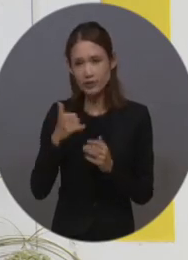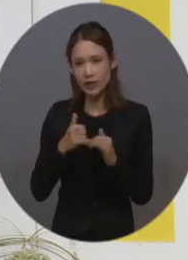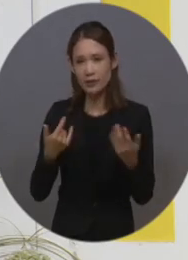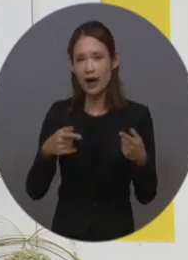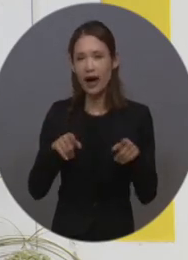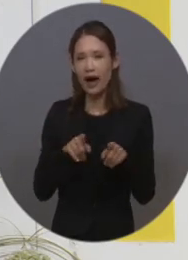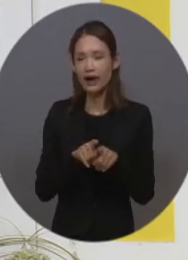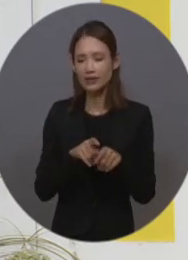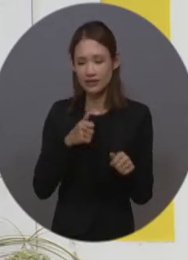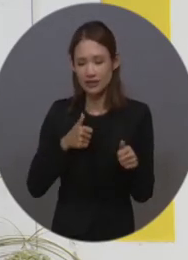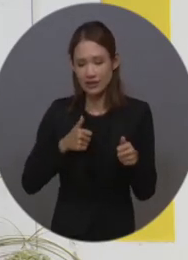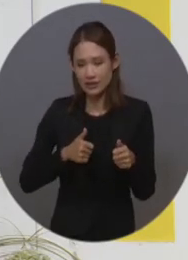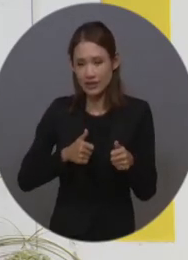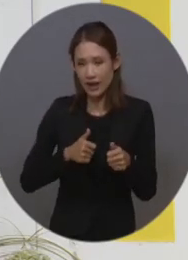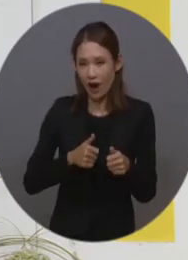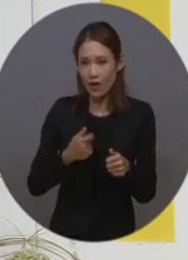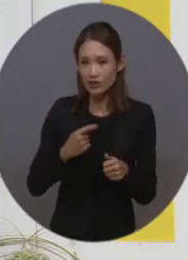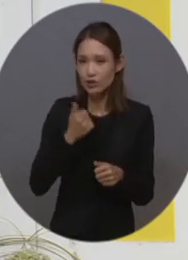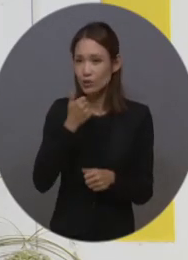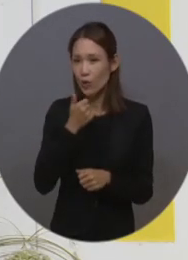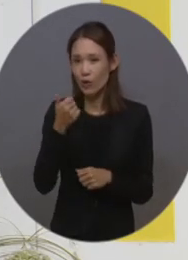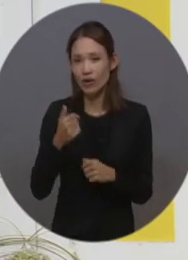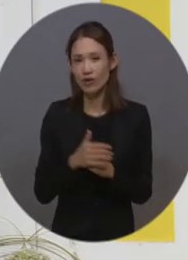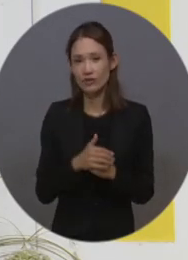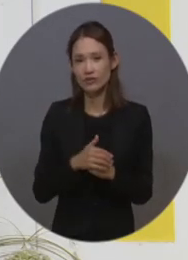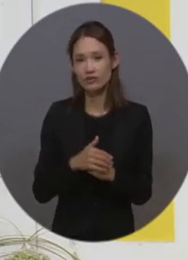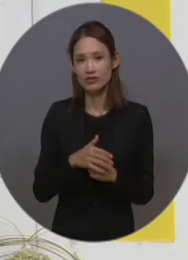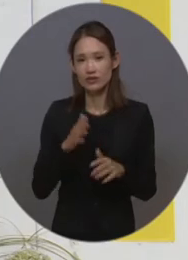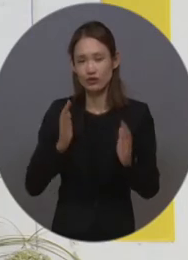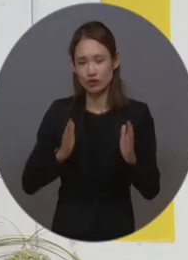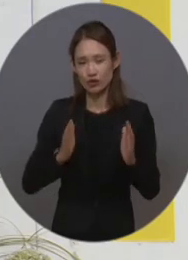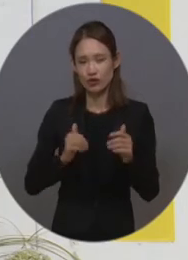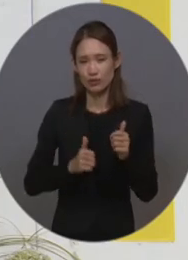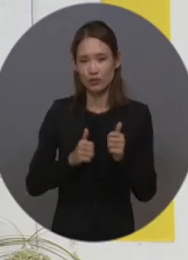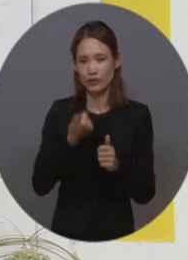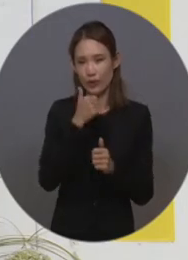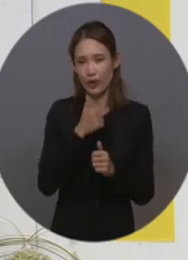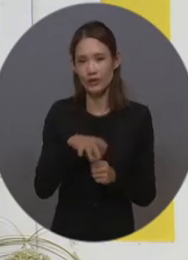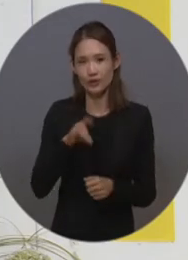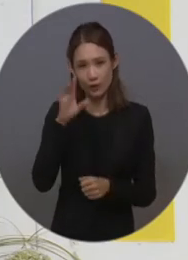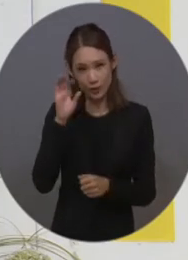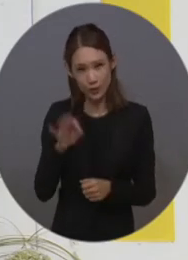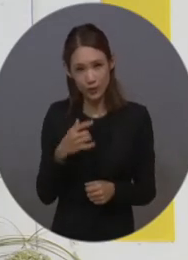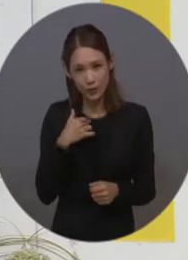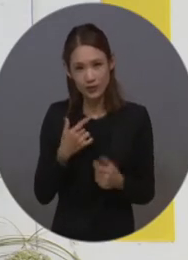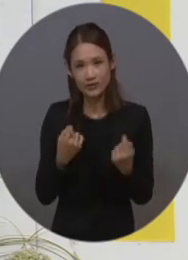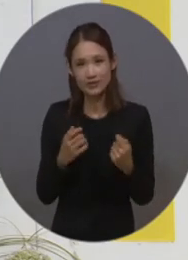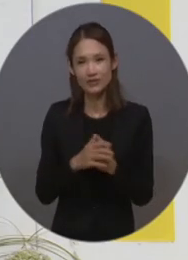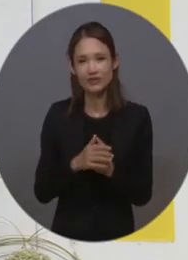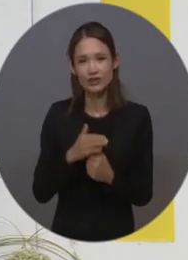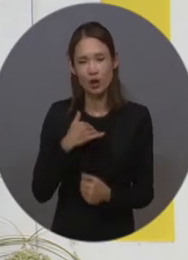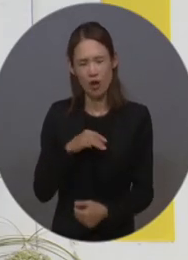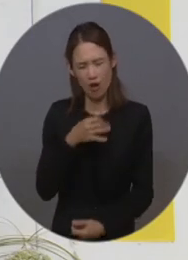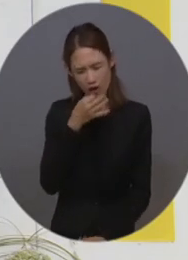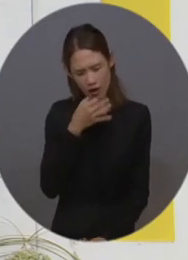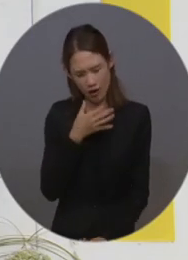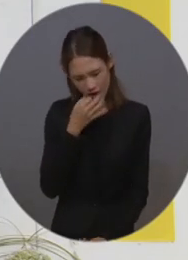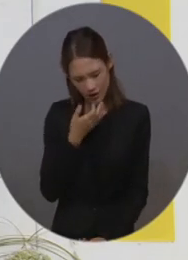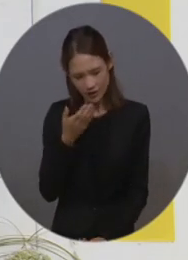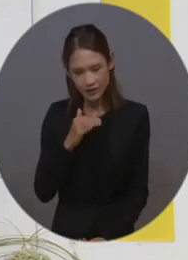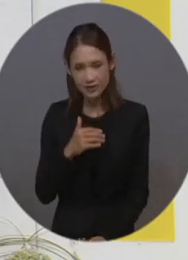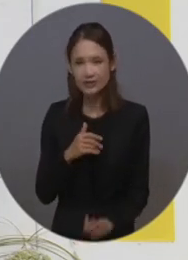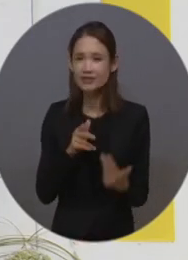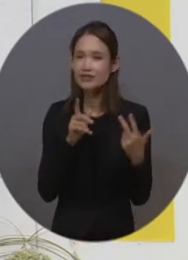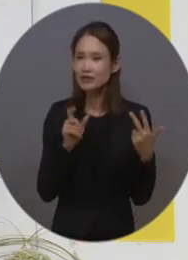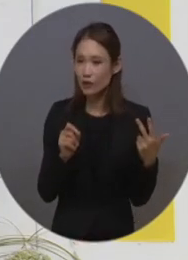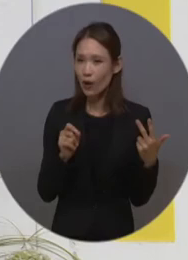통역을 하는데 네. 뛰면서 통역하는 건 자기도 처음 본 것 같아요. 그러니까 저도 힘들었어요. 아, 힘드셨어요? 네, 그 여름인데 네.